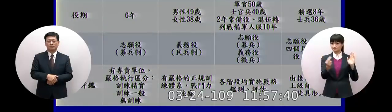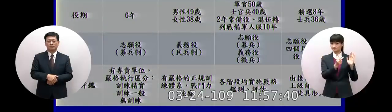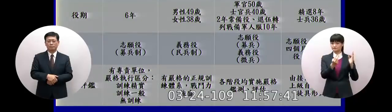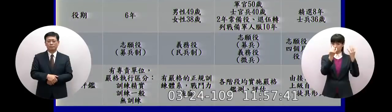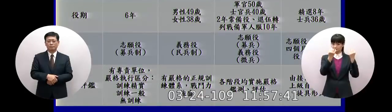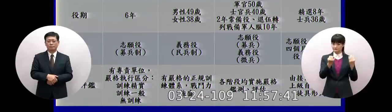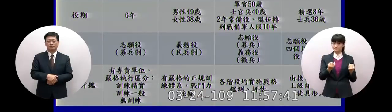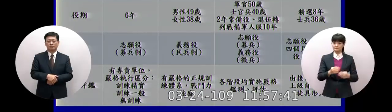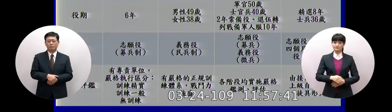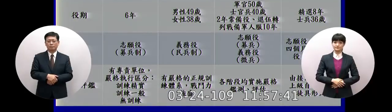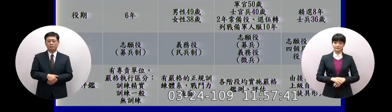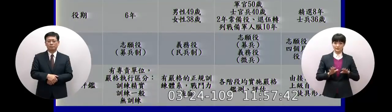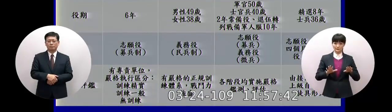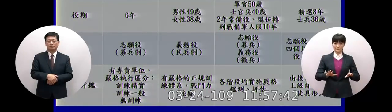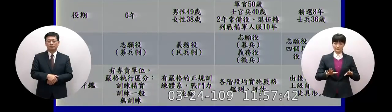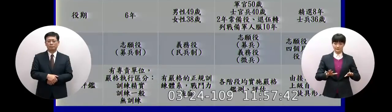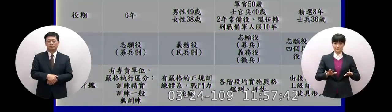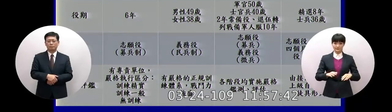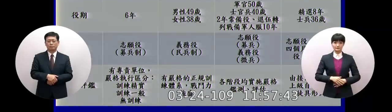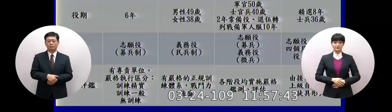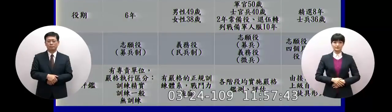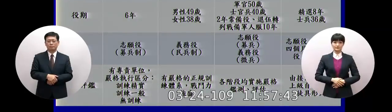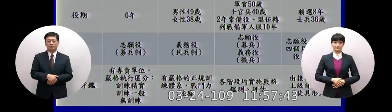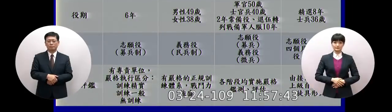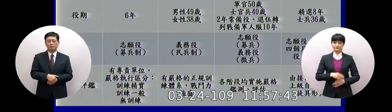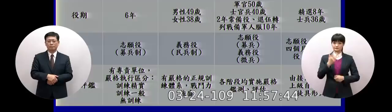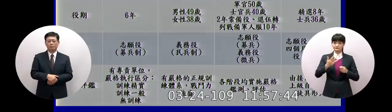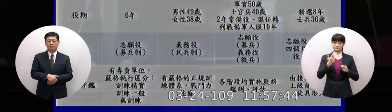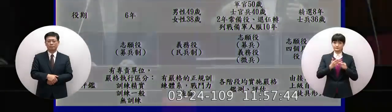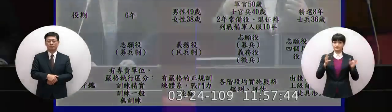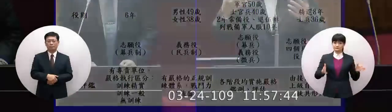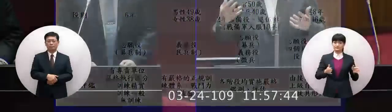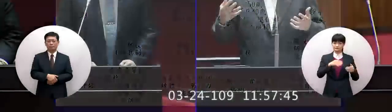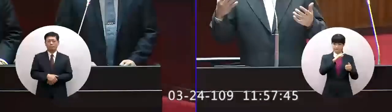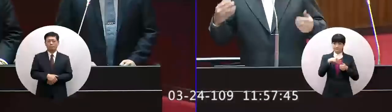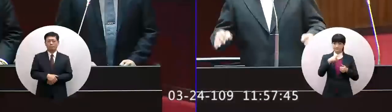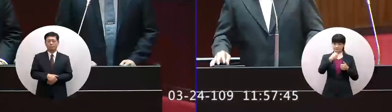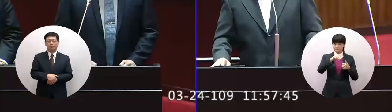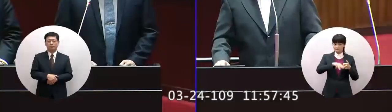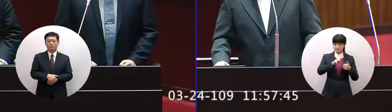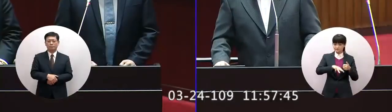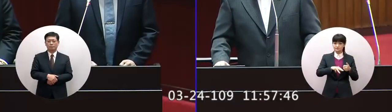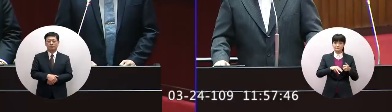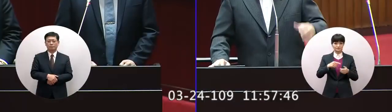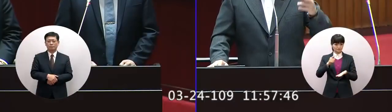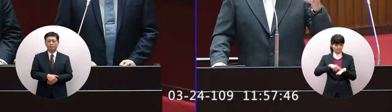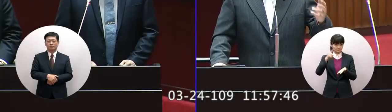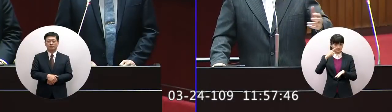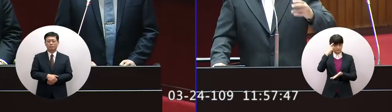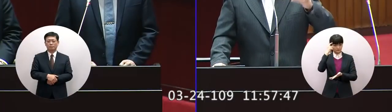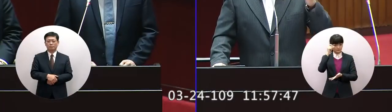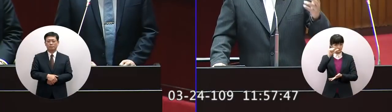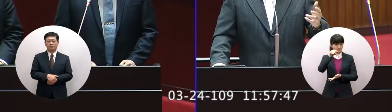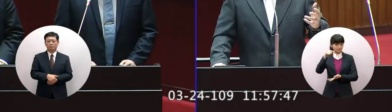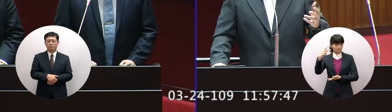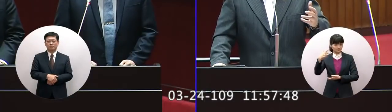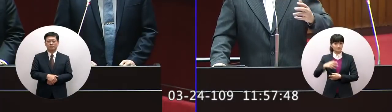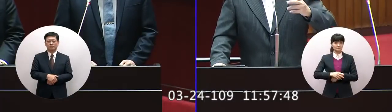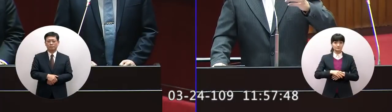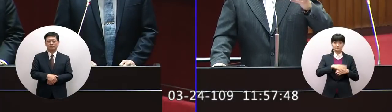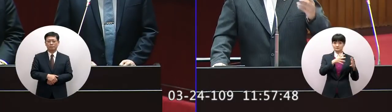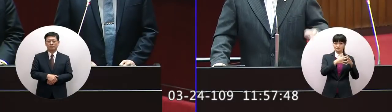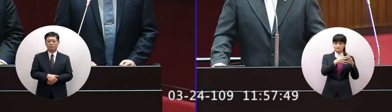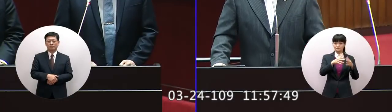据，现行的八年之内叫招，然后一次5到7天，跟美国、跟新加